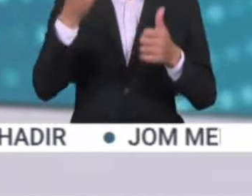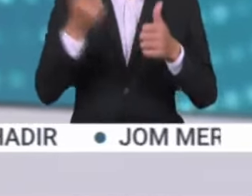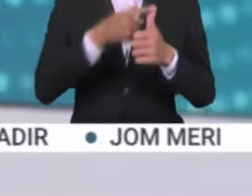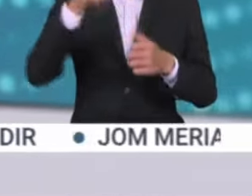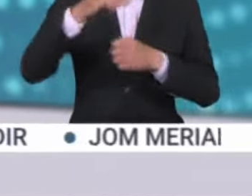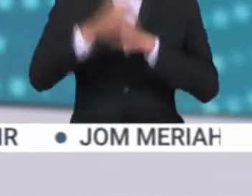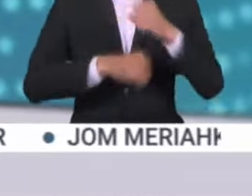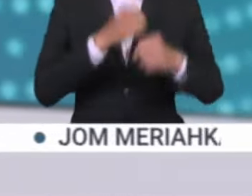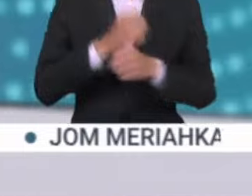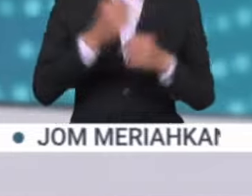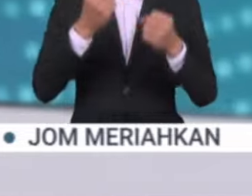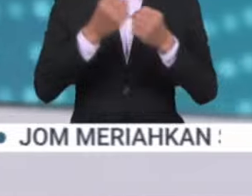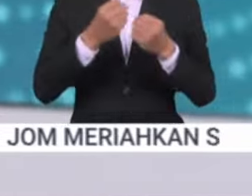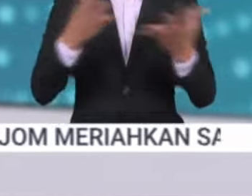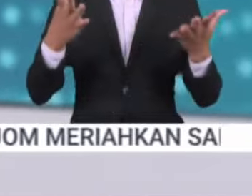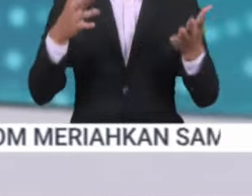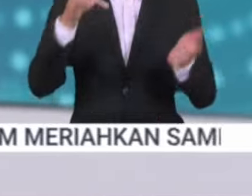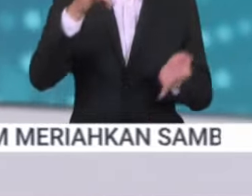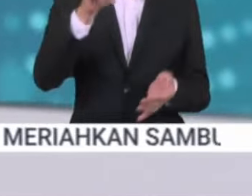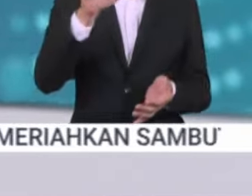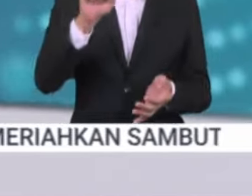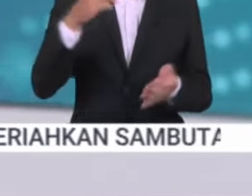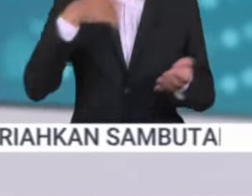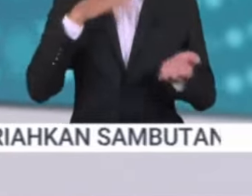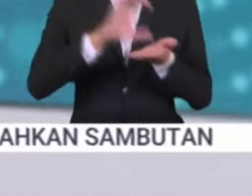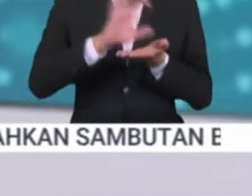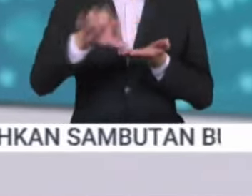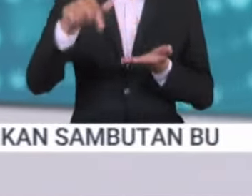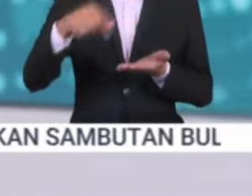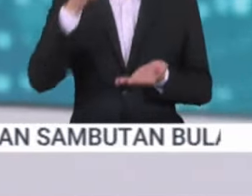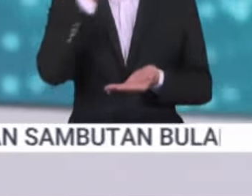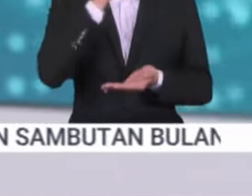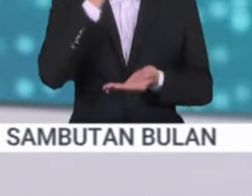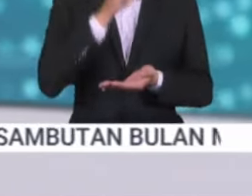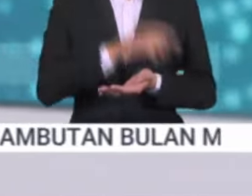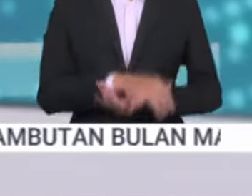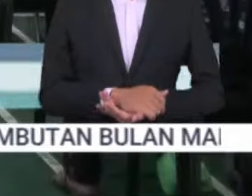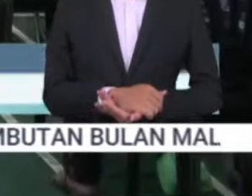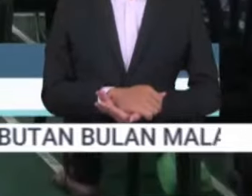tahun ini. Paling banyak dicatatkan kes melibatkan pelaburan tidak wujud.